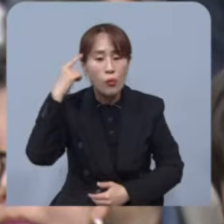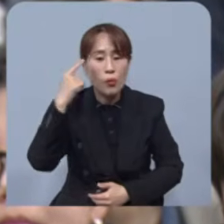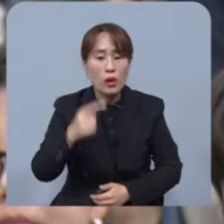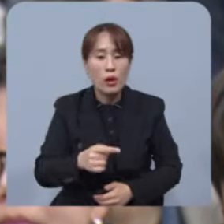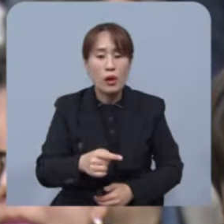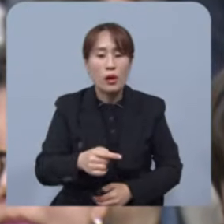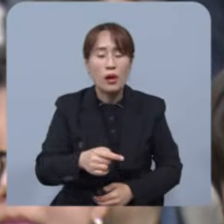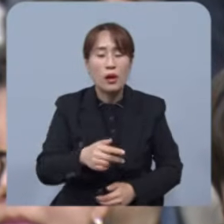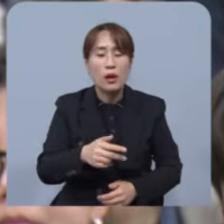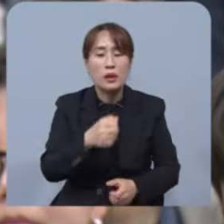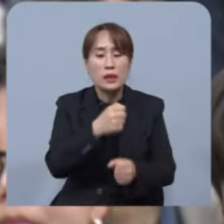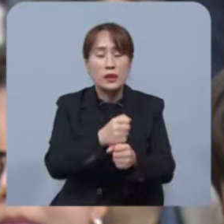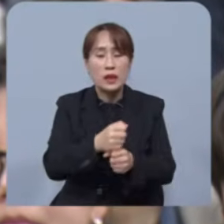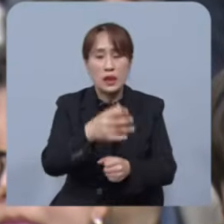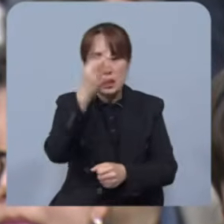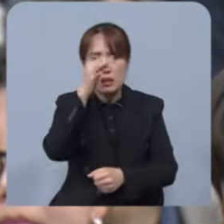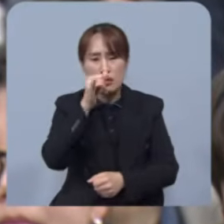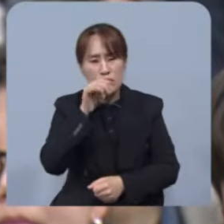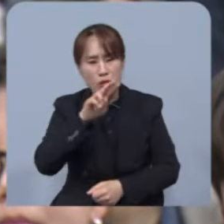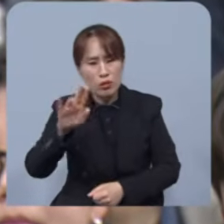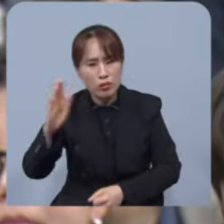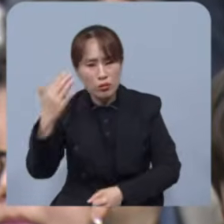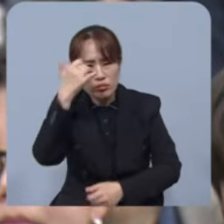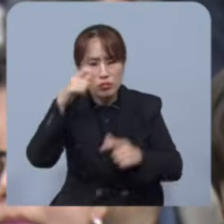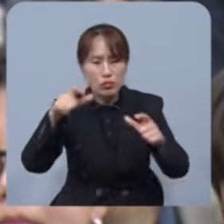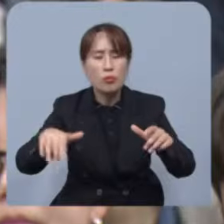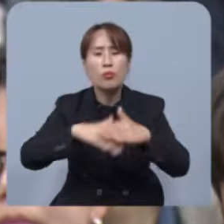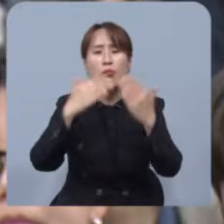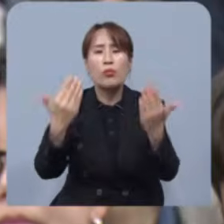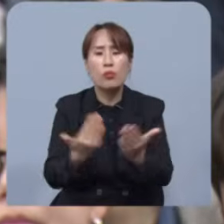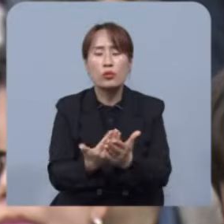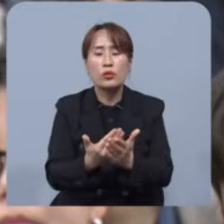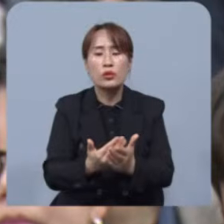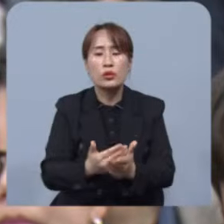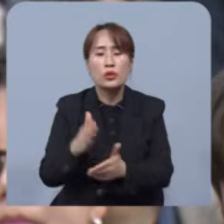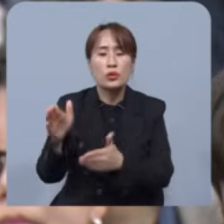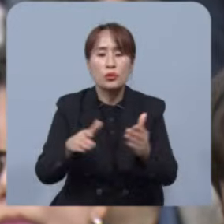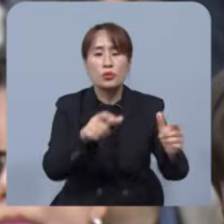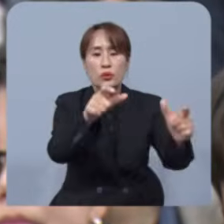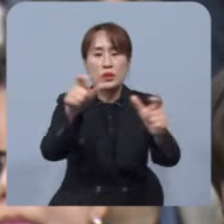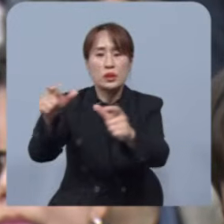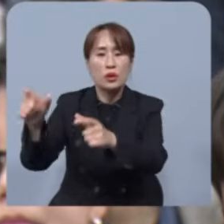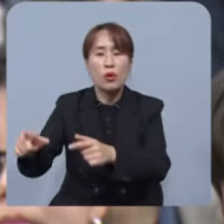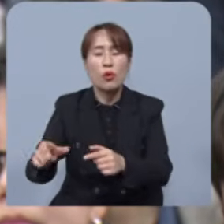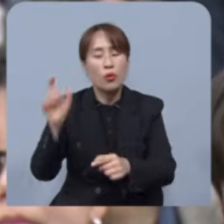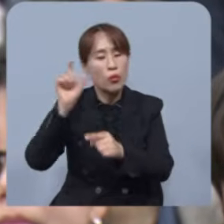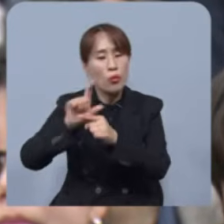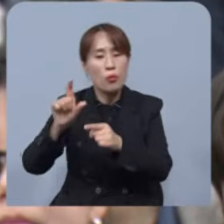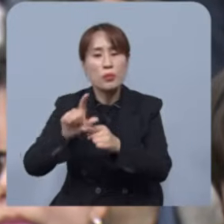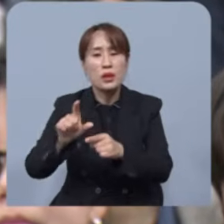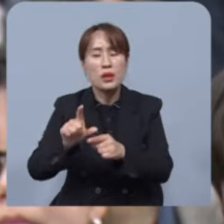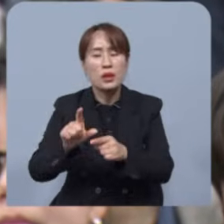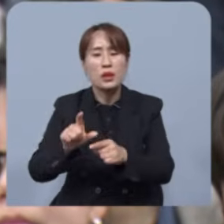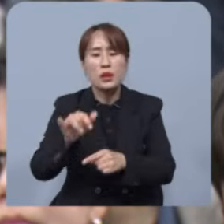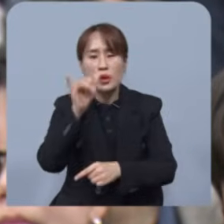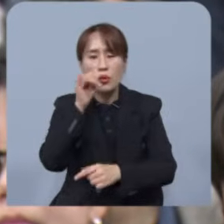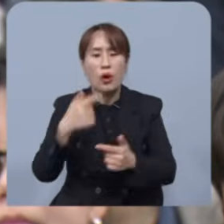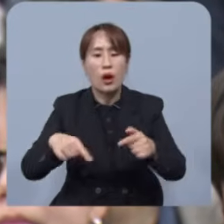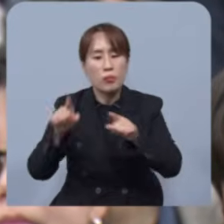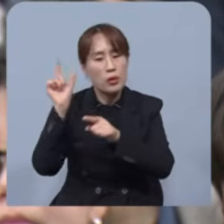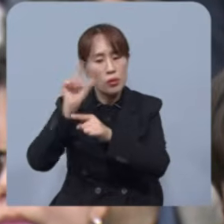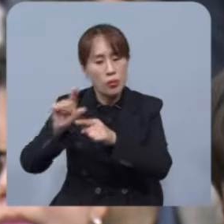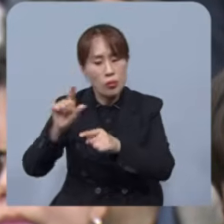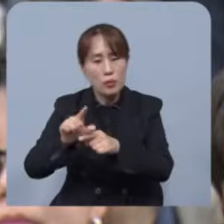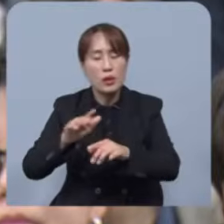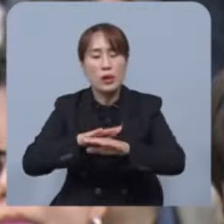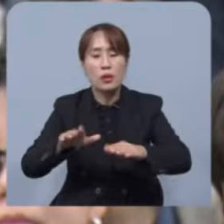기능만 있어야 하는가? 이거는 충북뿐만 아니라 모든 도 단위 지역들이 고민하고 함께 고민해